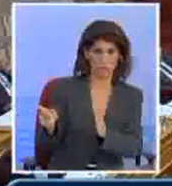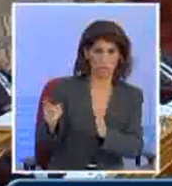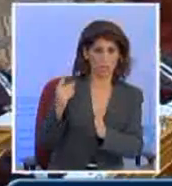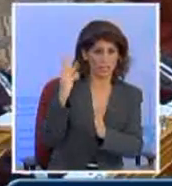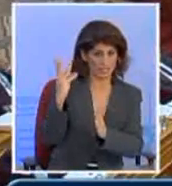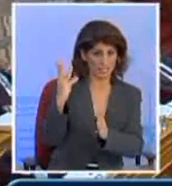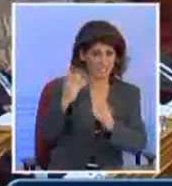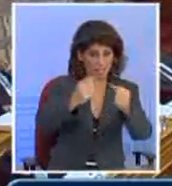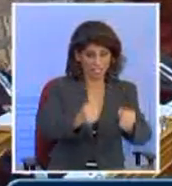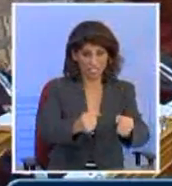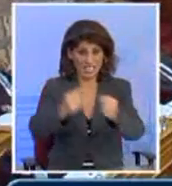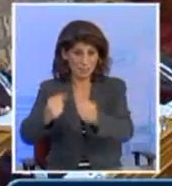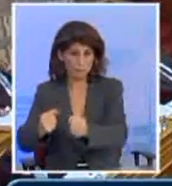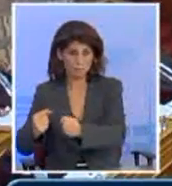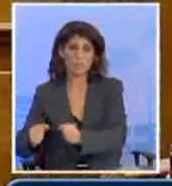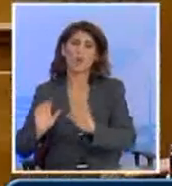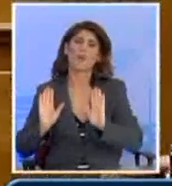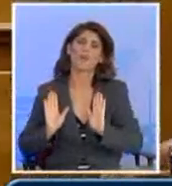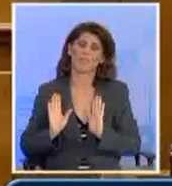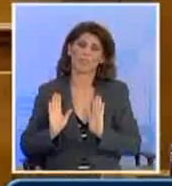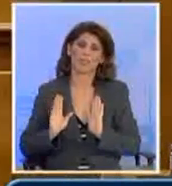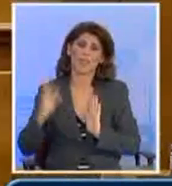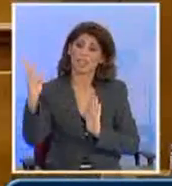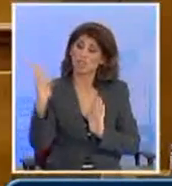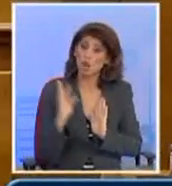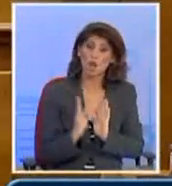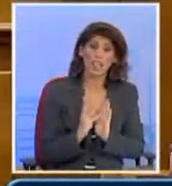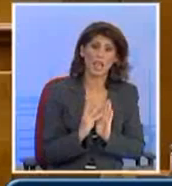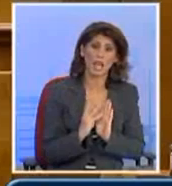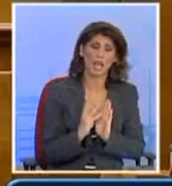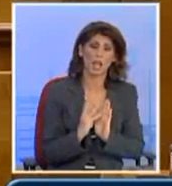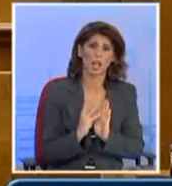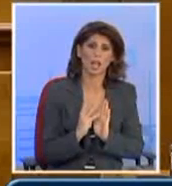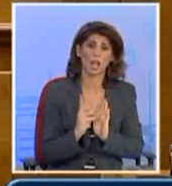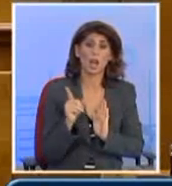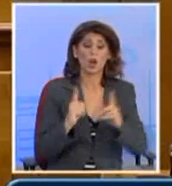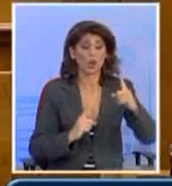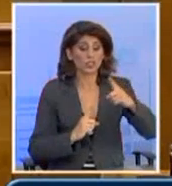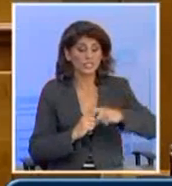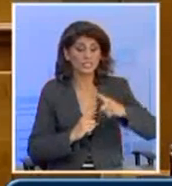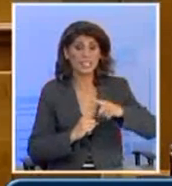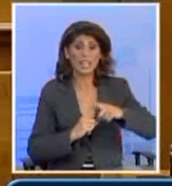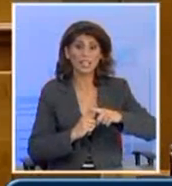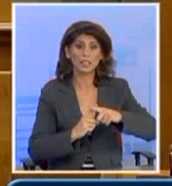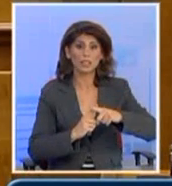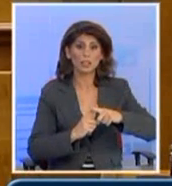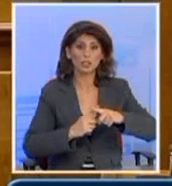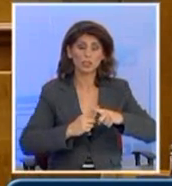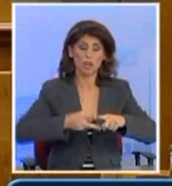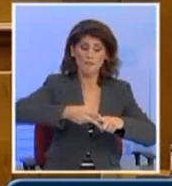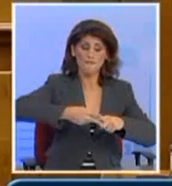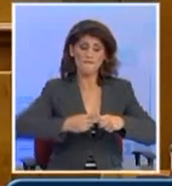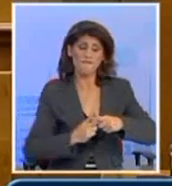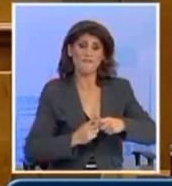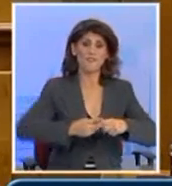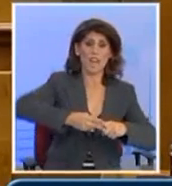Είναι τρεις θεσμοί? Όχι. Η Τρόικα είναι ο τεχνικός βραχίωνας των κυβερνήσεων